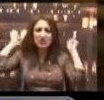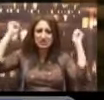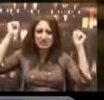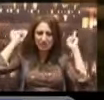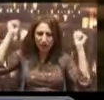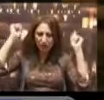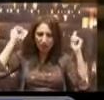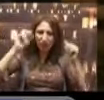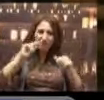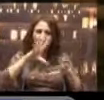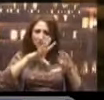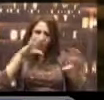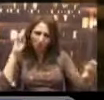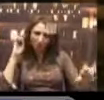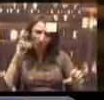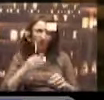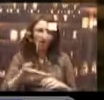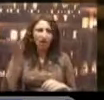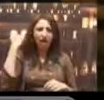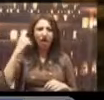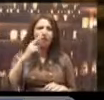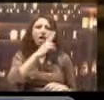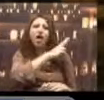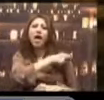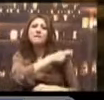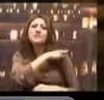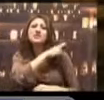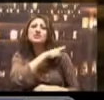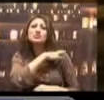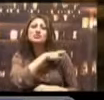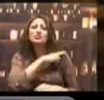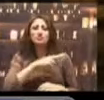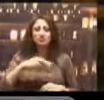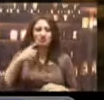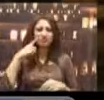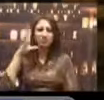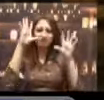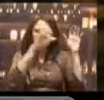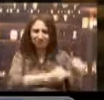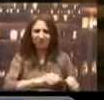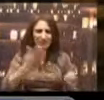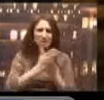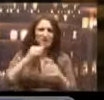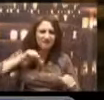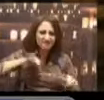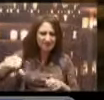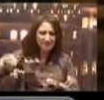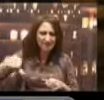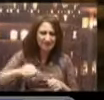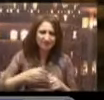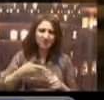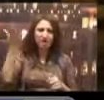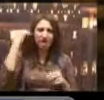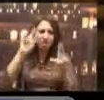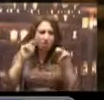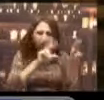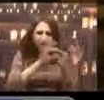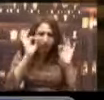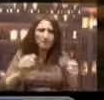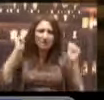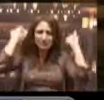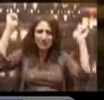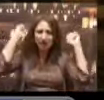خاطر يمسكوا امين الشرطه الفاسد، كان مشهد قريب جدا من احداث حصلت في مصر في ثوره 25 يناير.